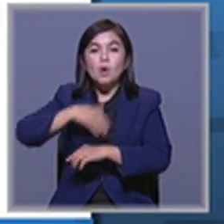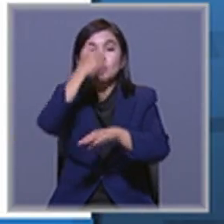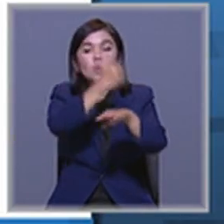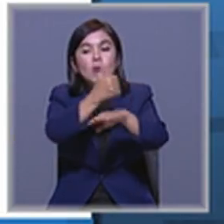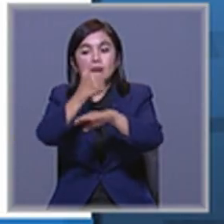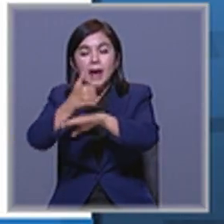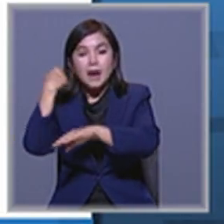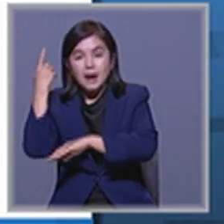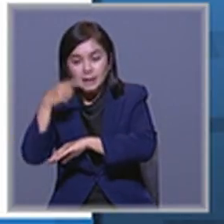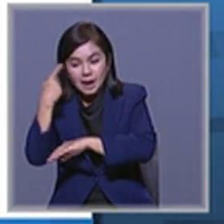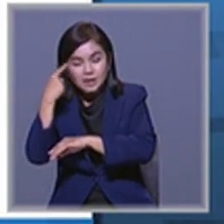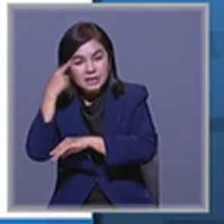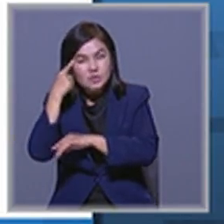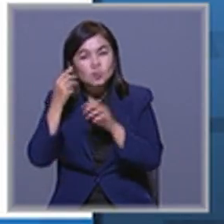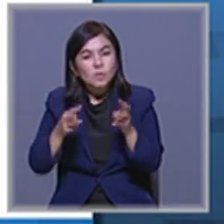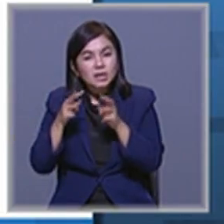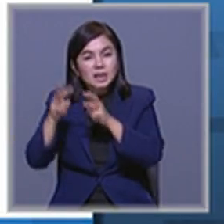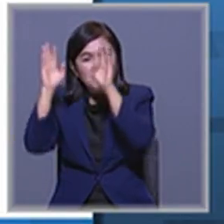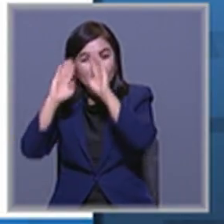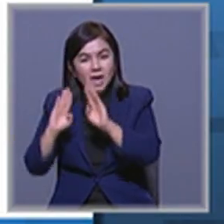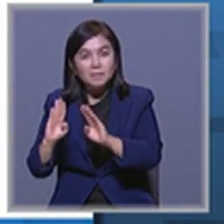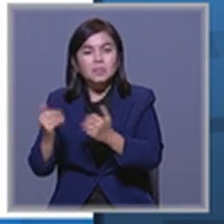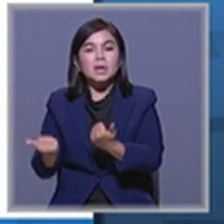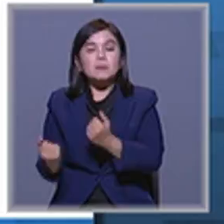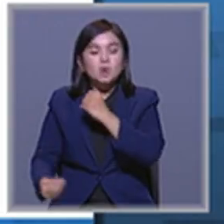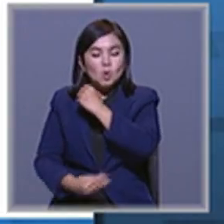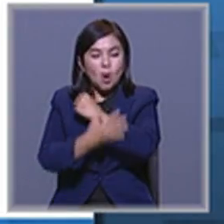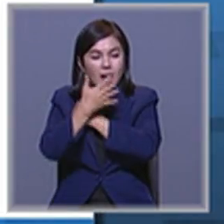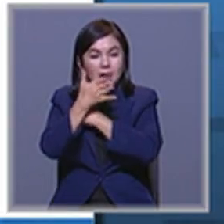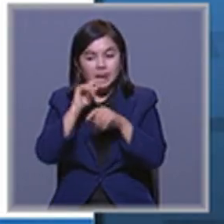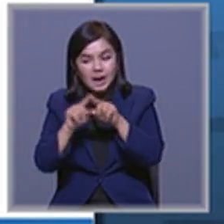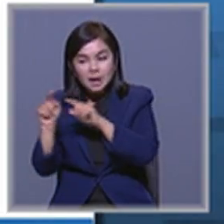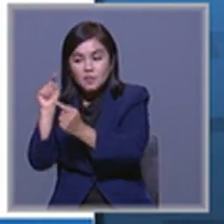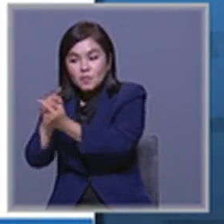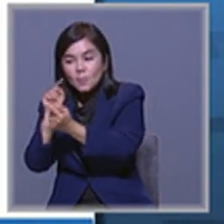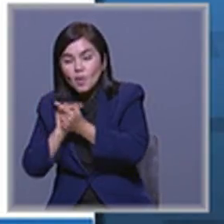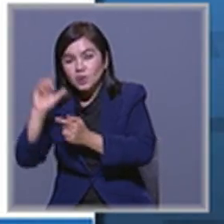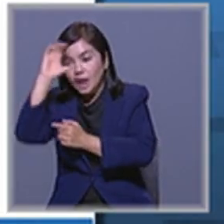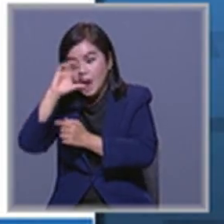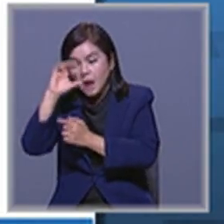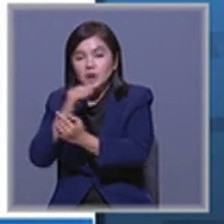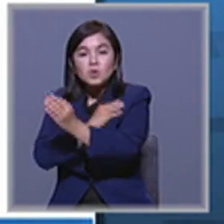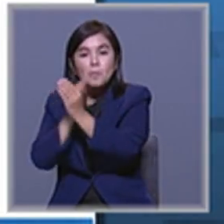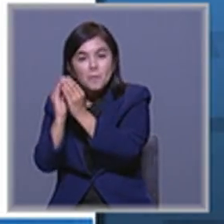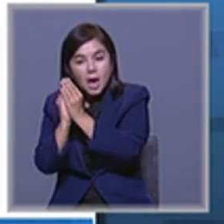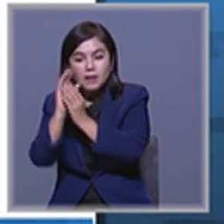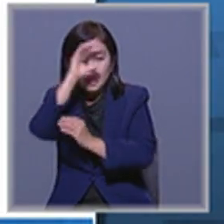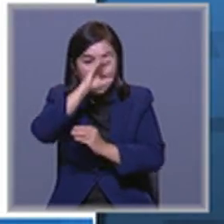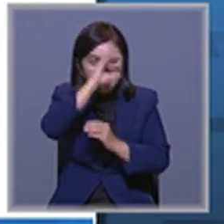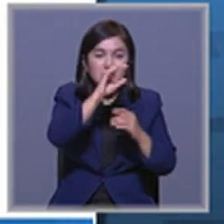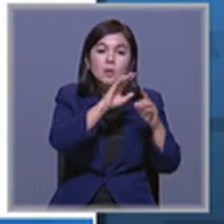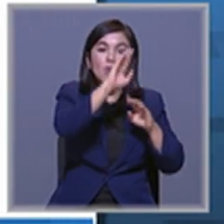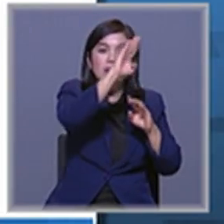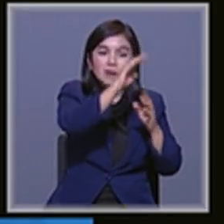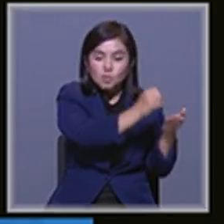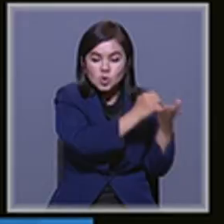คนไหนที่มีช่องทางมีบารมีหรือมีโอกาสมากเนี่ยเขาก็จะไปหาเงินจากพวกเอกชนให้มาสนับส